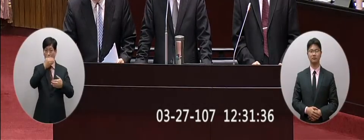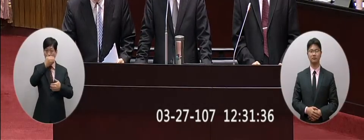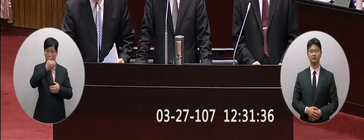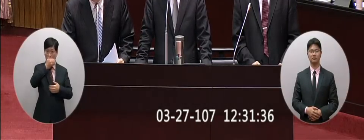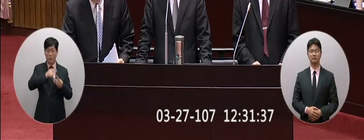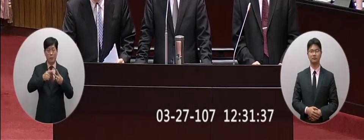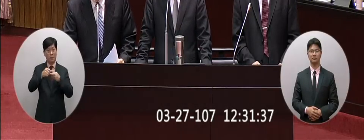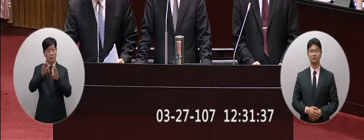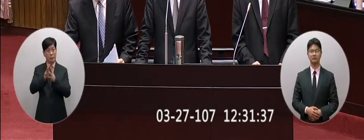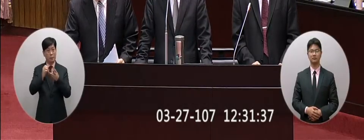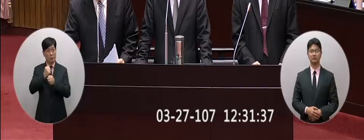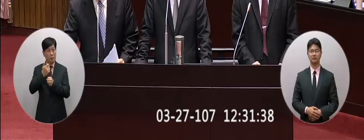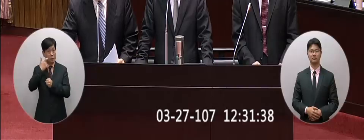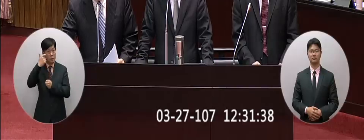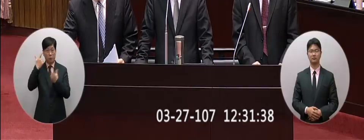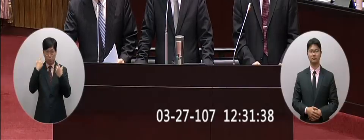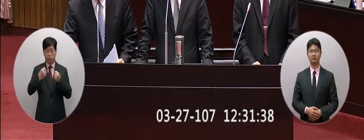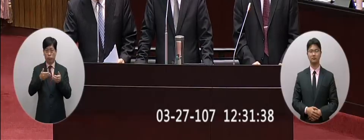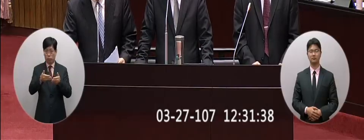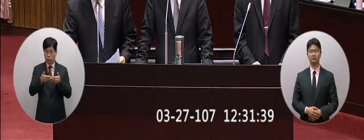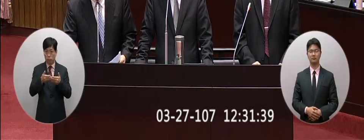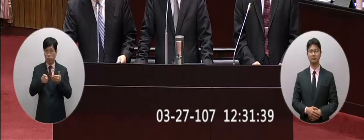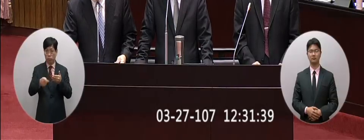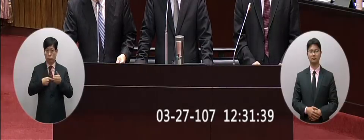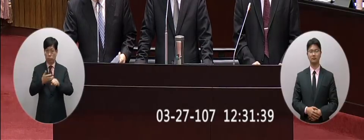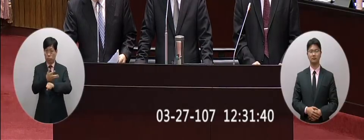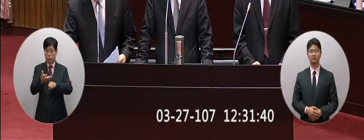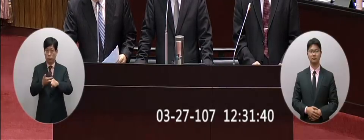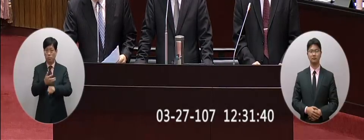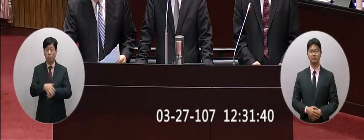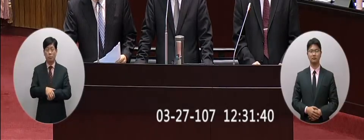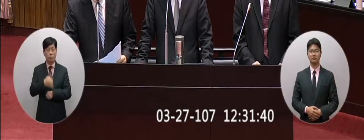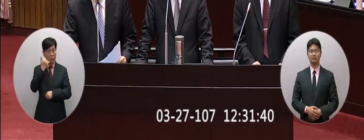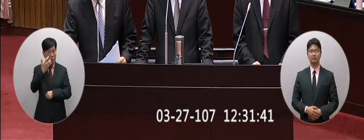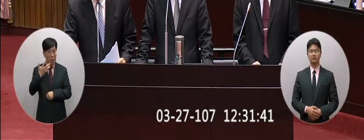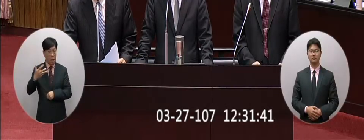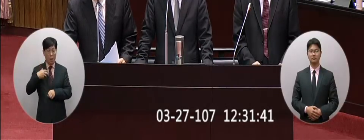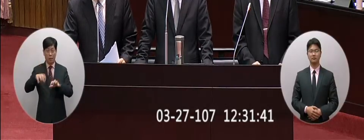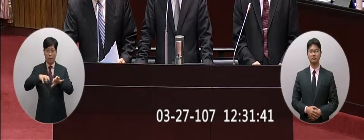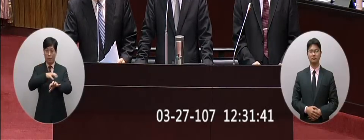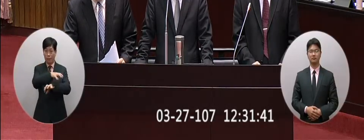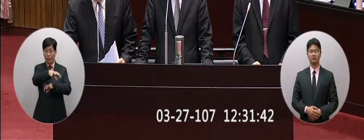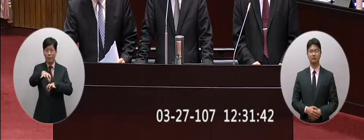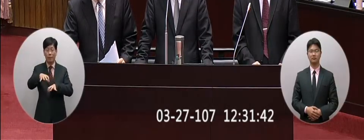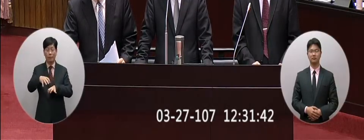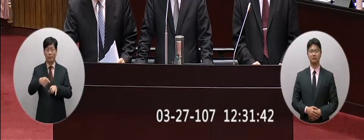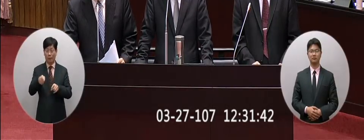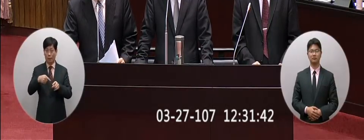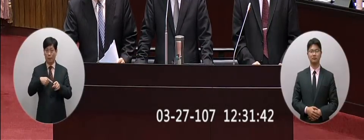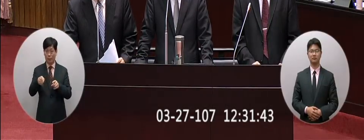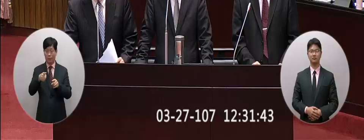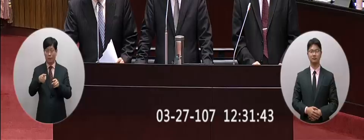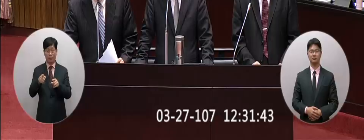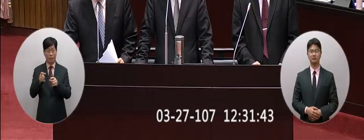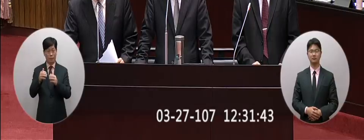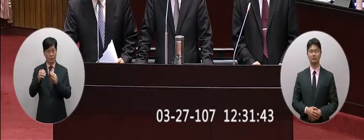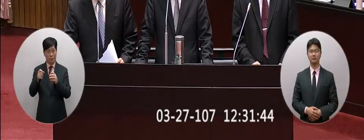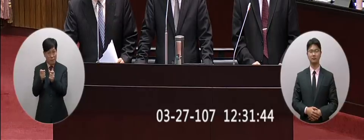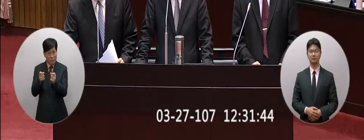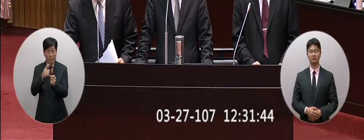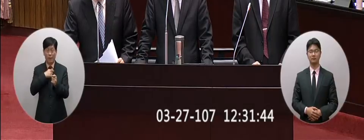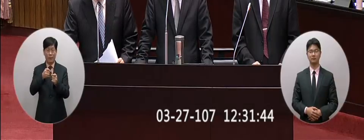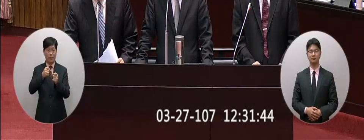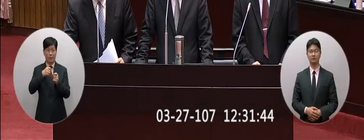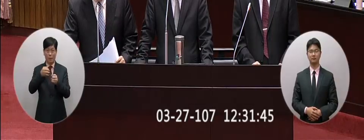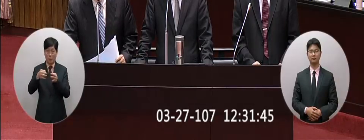湖、金门、马祖都是我们重要的这个离岛。那海洋的生态，跟当地的产业，尤其是观